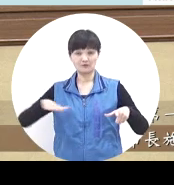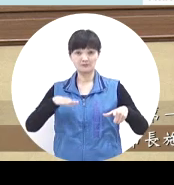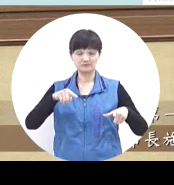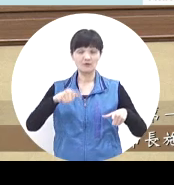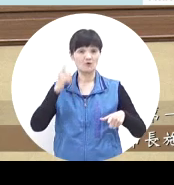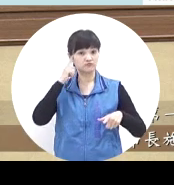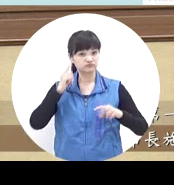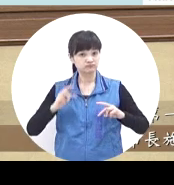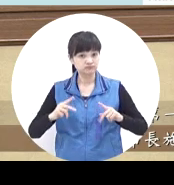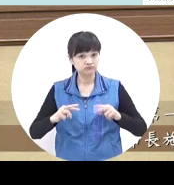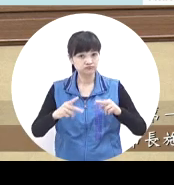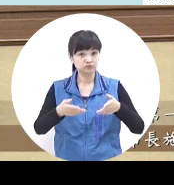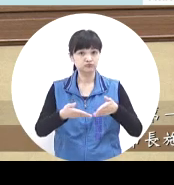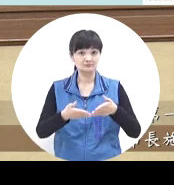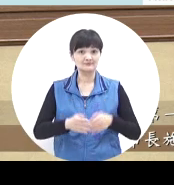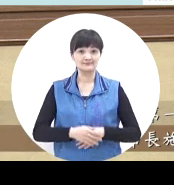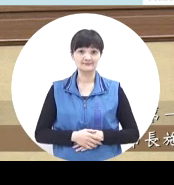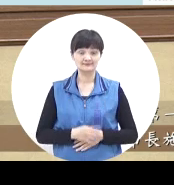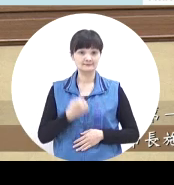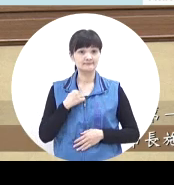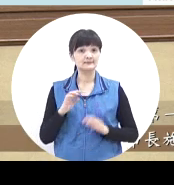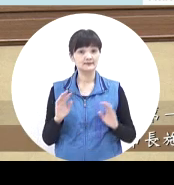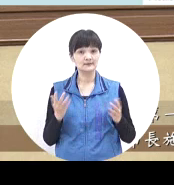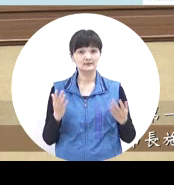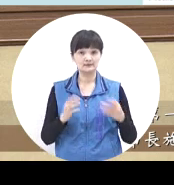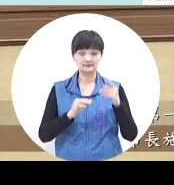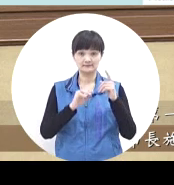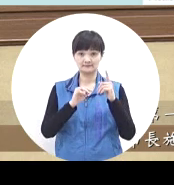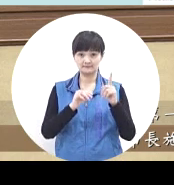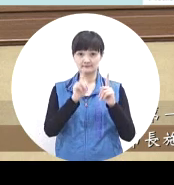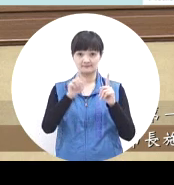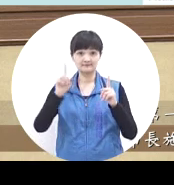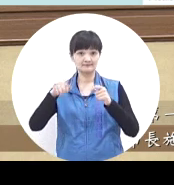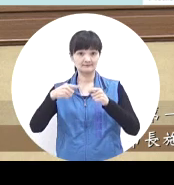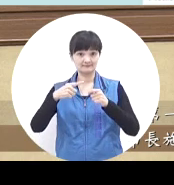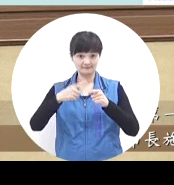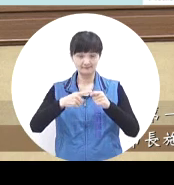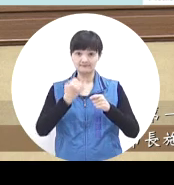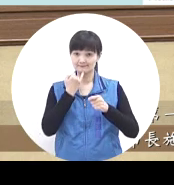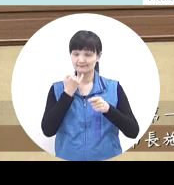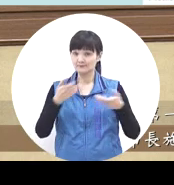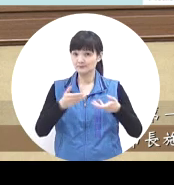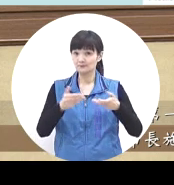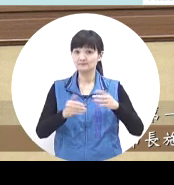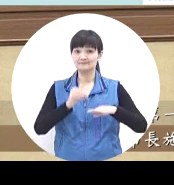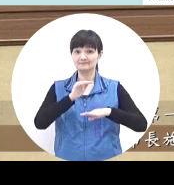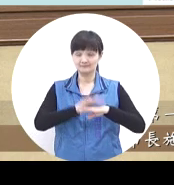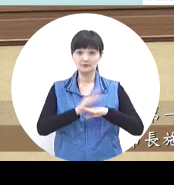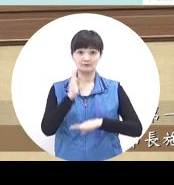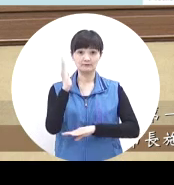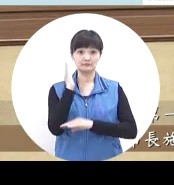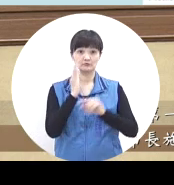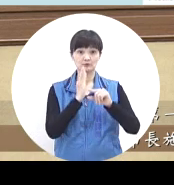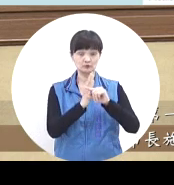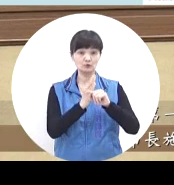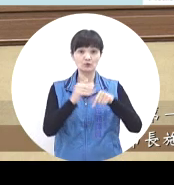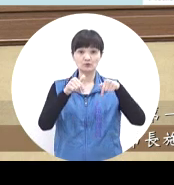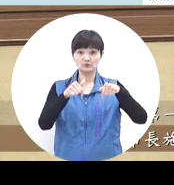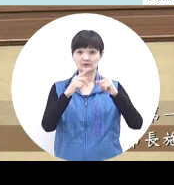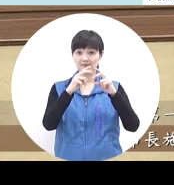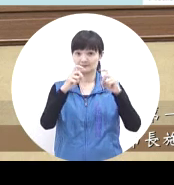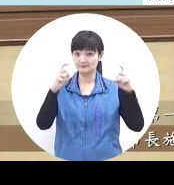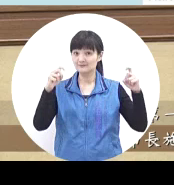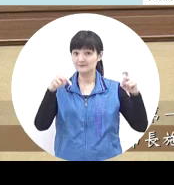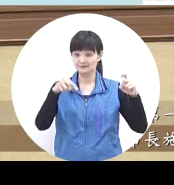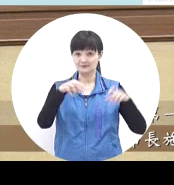我们预计我们在111年能够完成府中双城的府中美学示范基